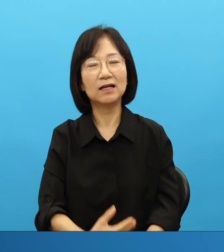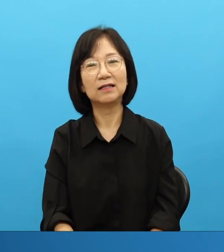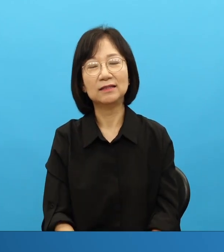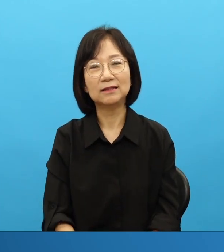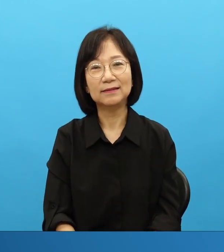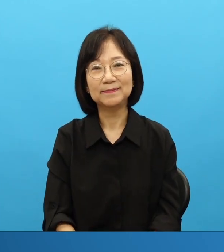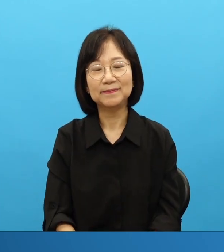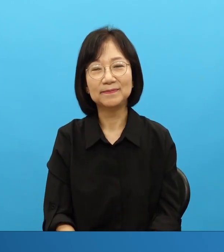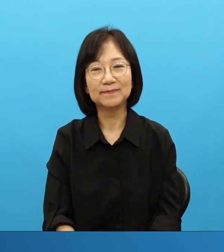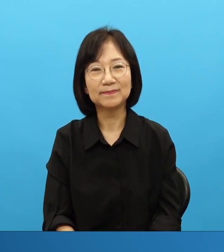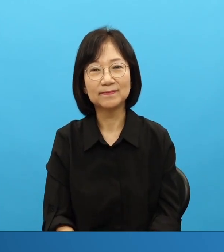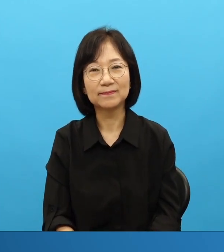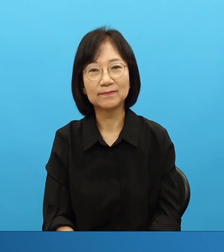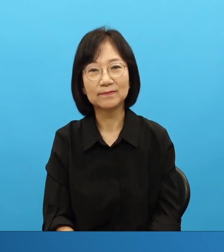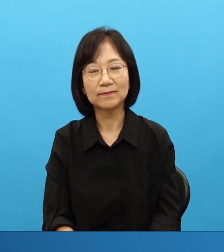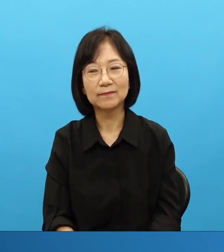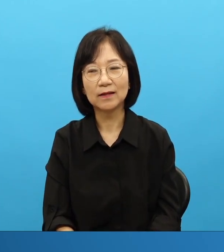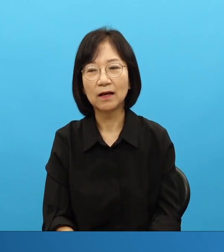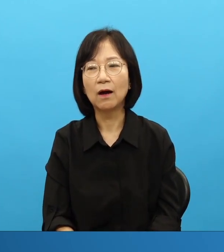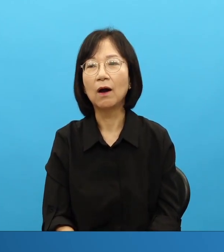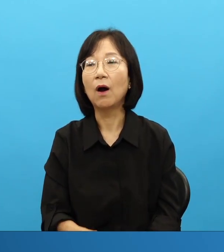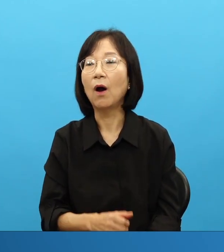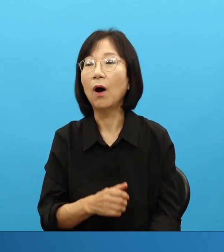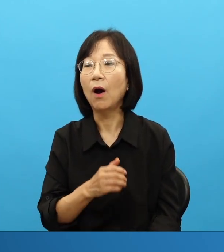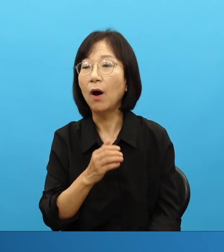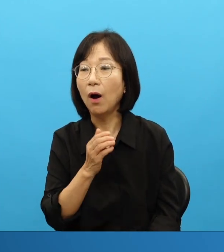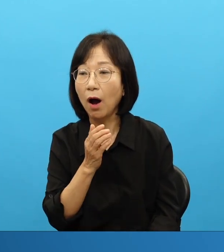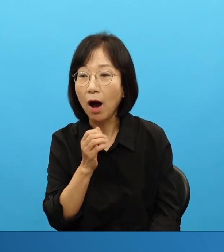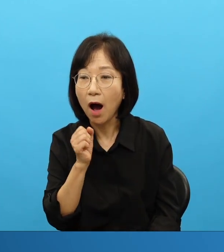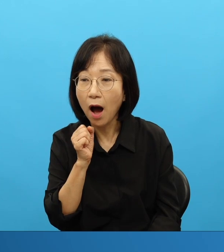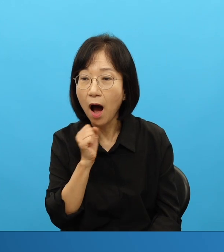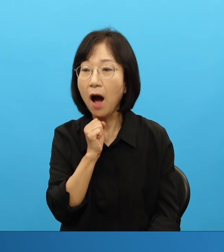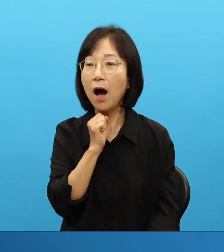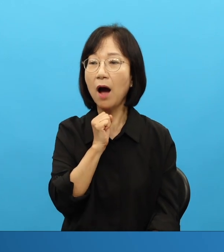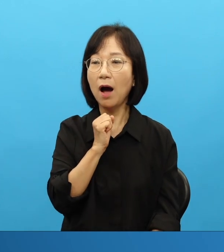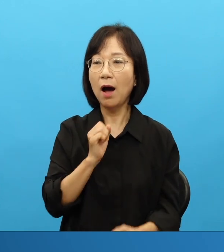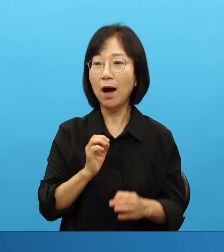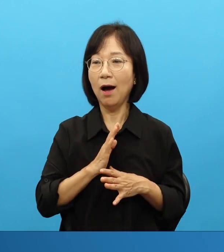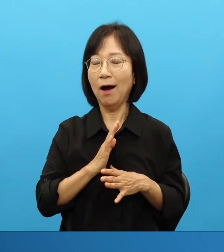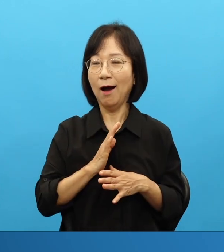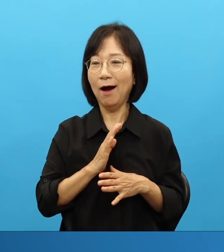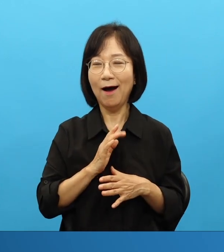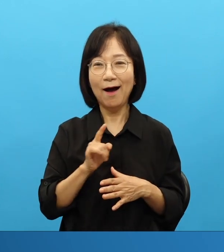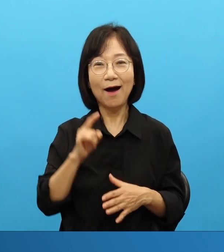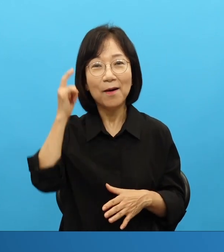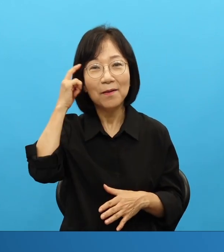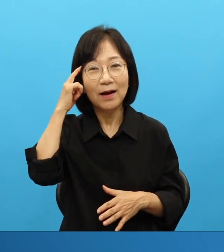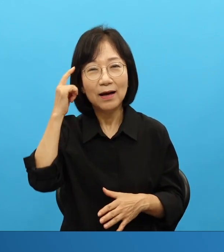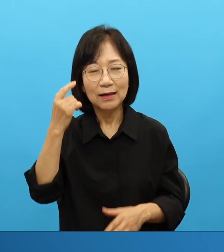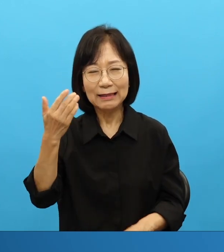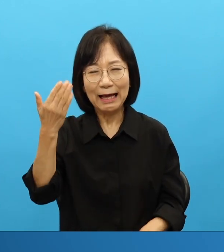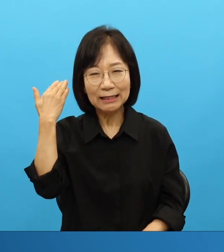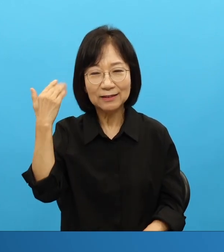to me. 그래서 놀라서 제가요. And I was really taken aback. 제가 미국 유학 올 때